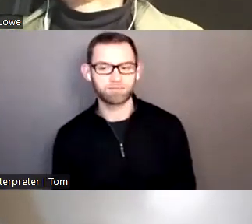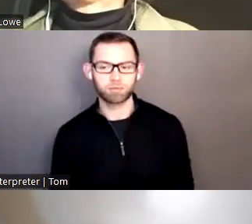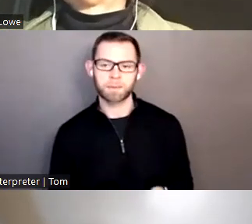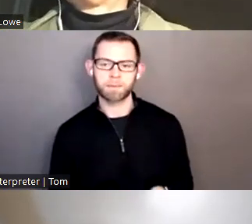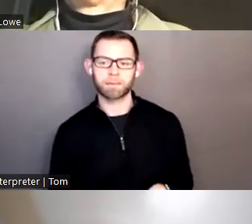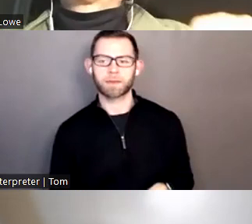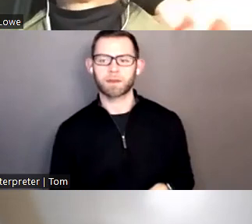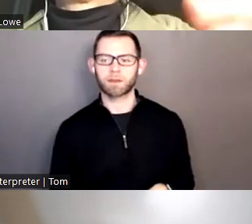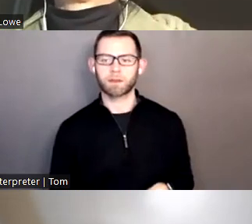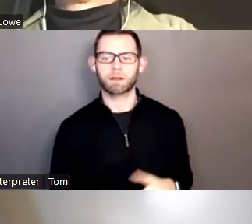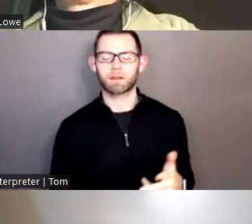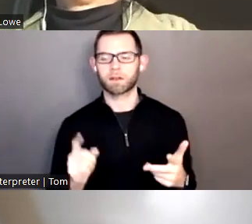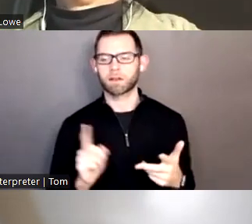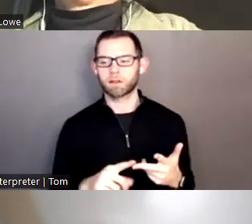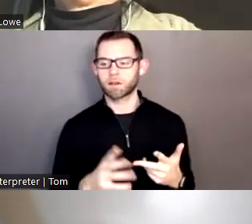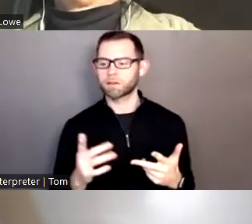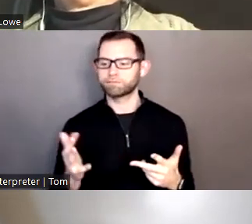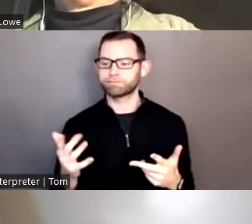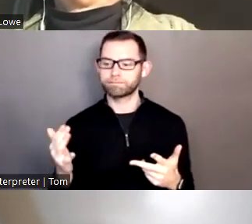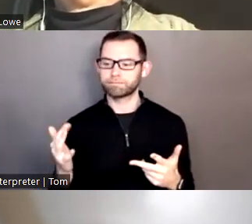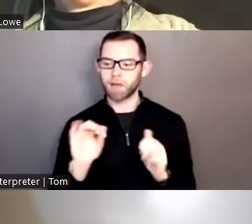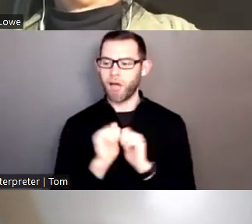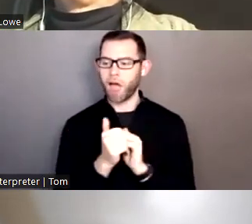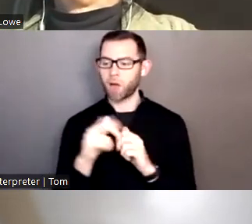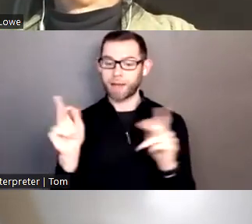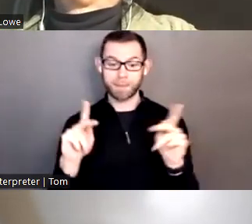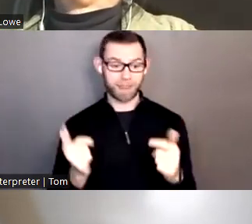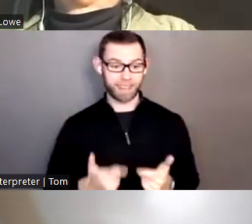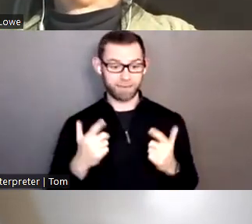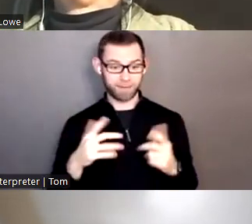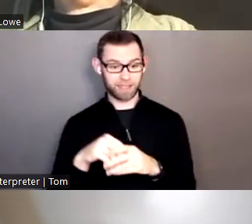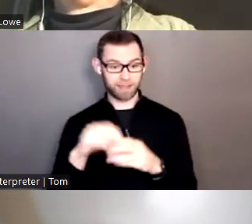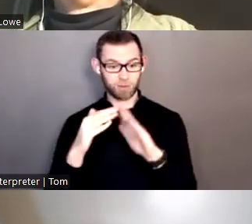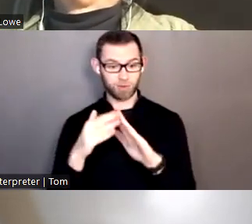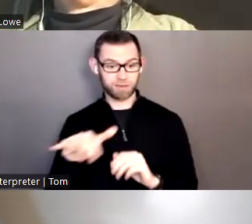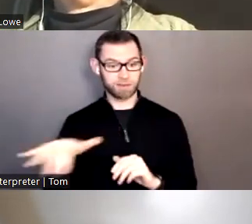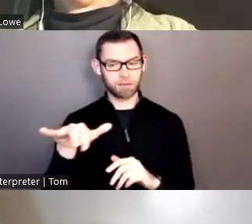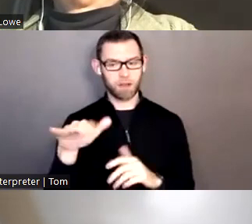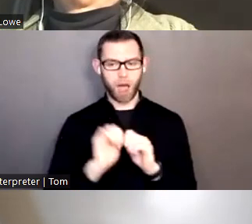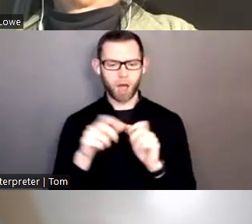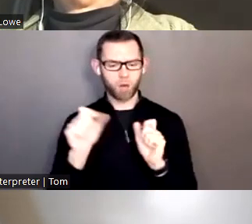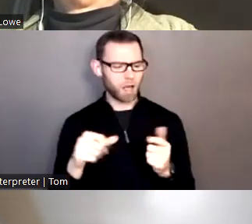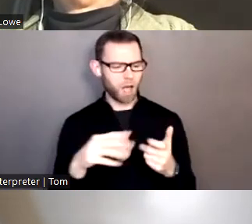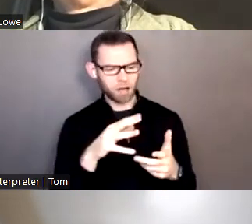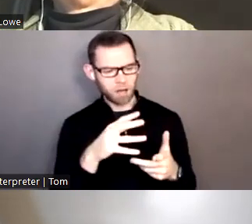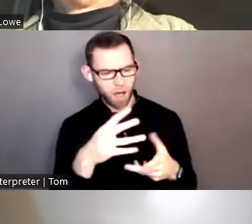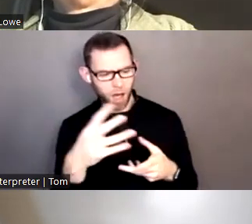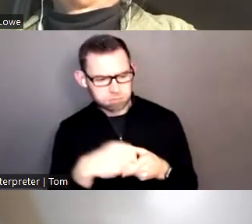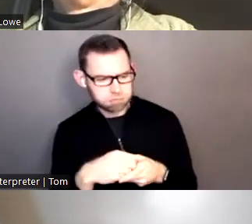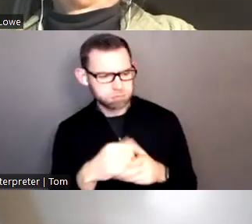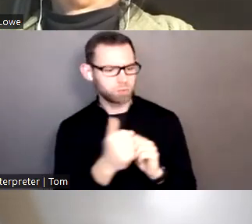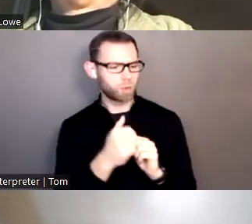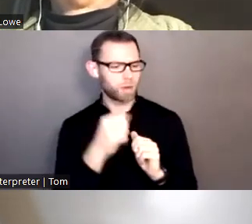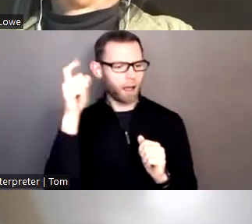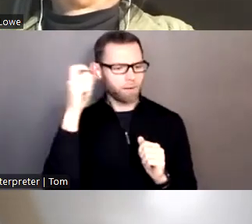gens, how, qui those gens, in the communities will monde be yo qui dans able la to communauté engage a, with capable de government and get participer their et